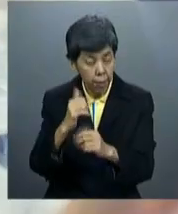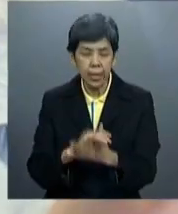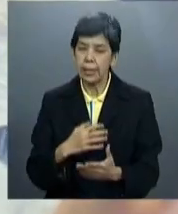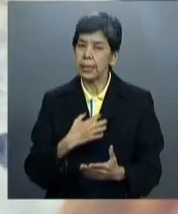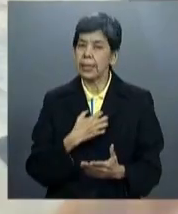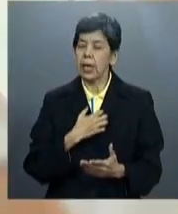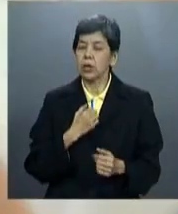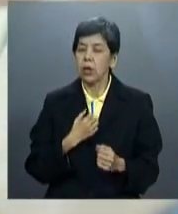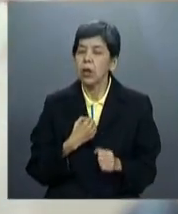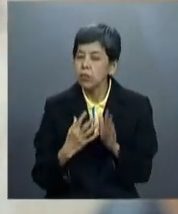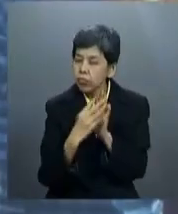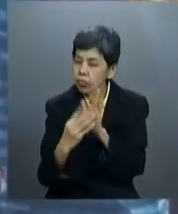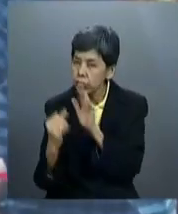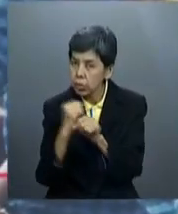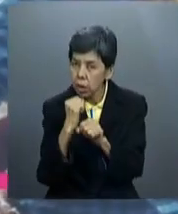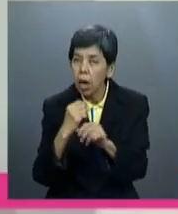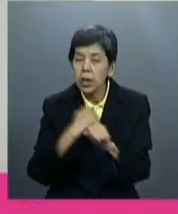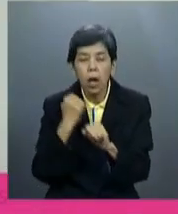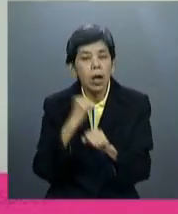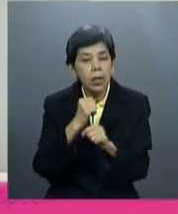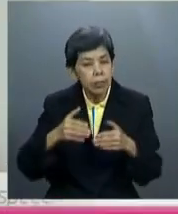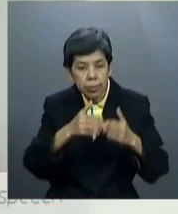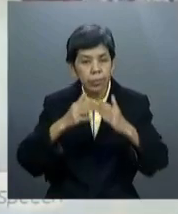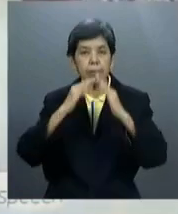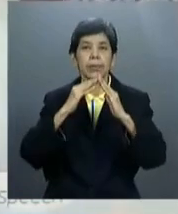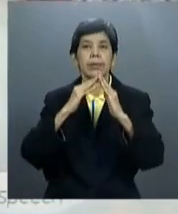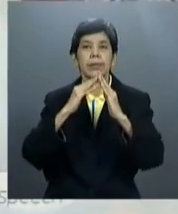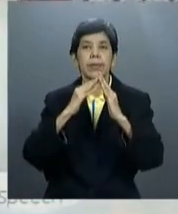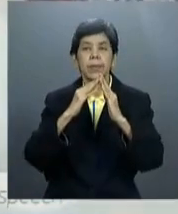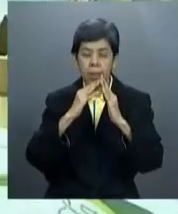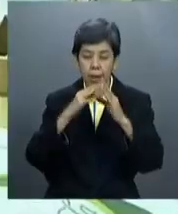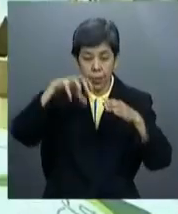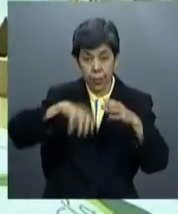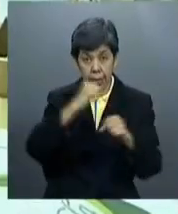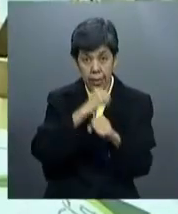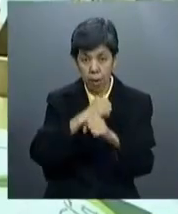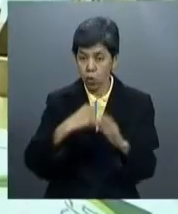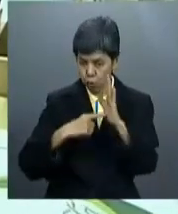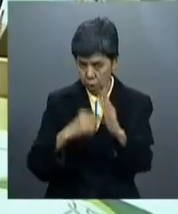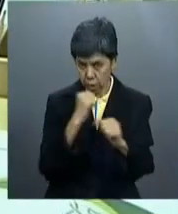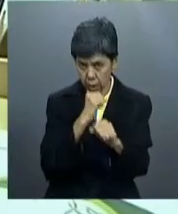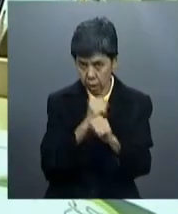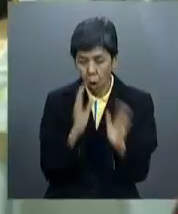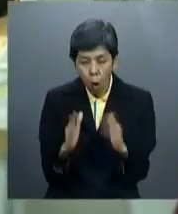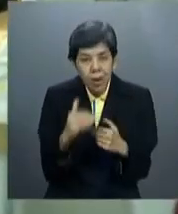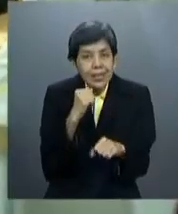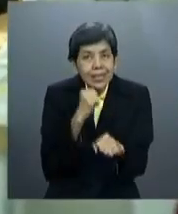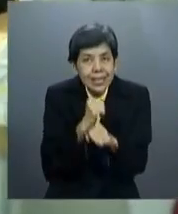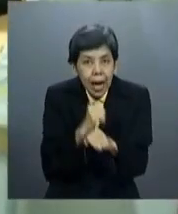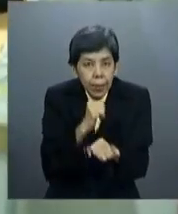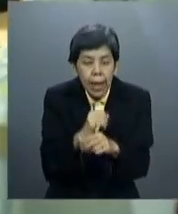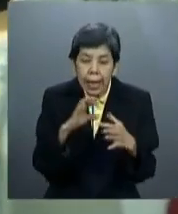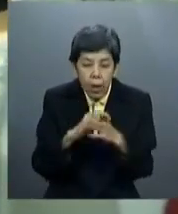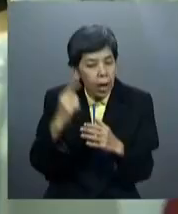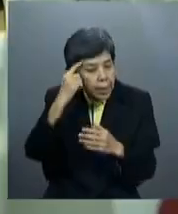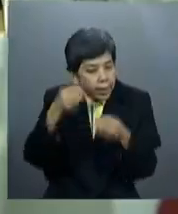องเป็นผู้ถ่ายทอดยังคือการร่วมก่อตั้ง Practical Design Studio เป็นต้นแบบการสร้างห้องทำงานให้เอื้อต่อ